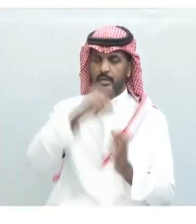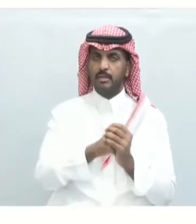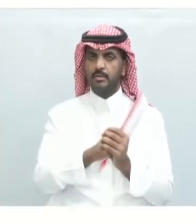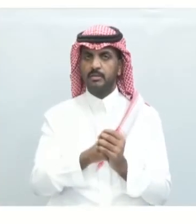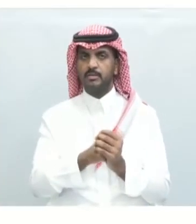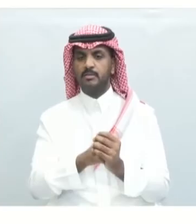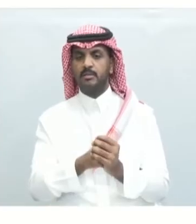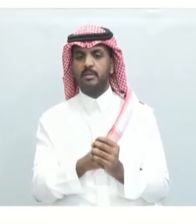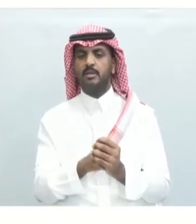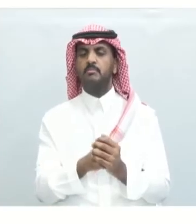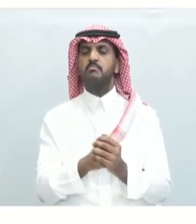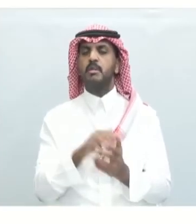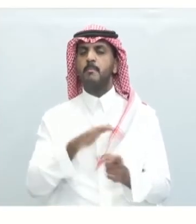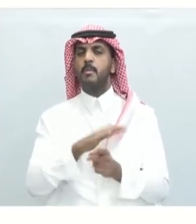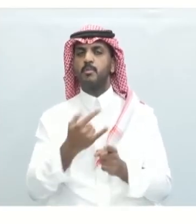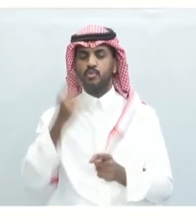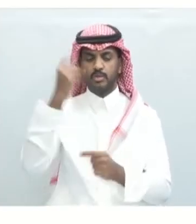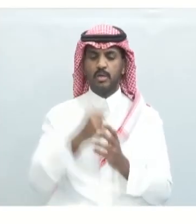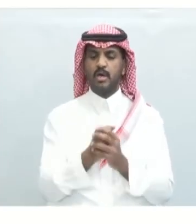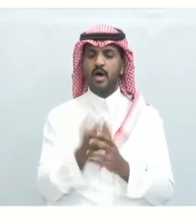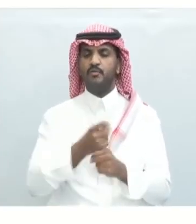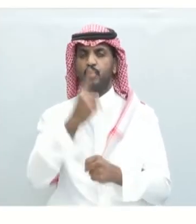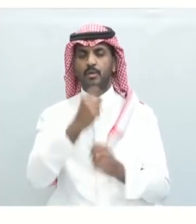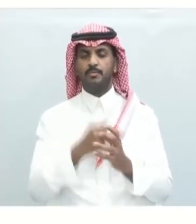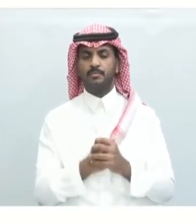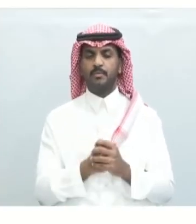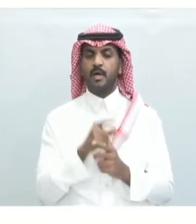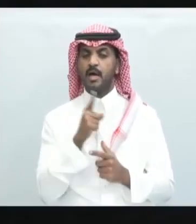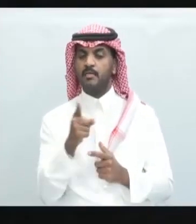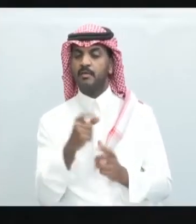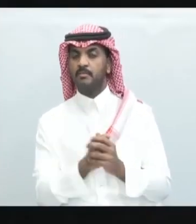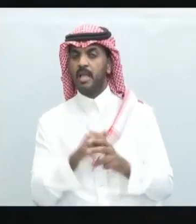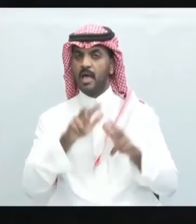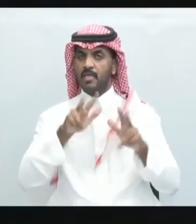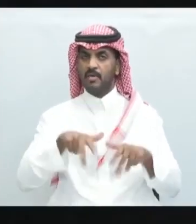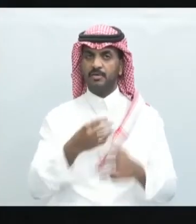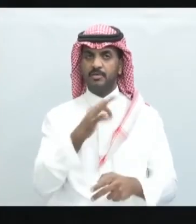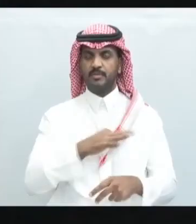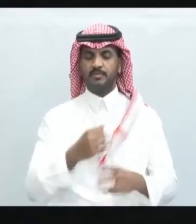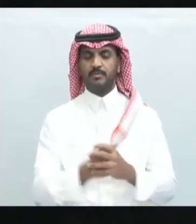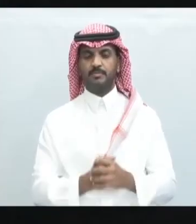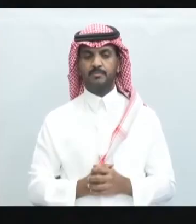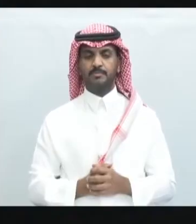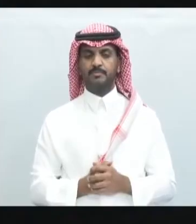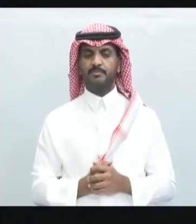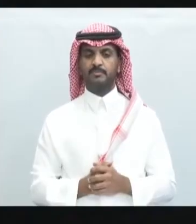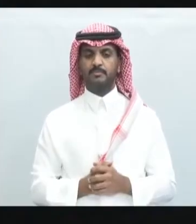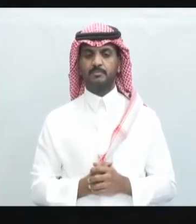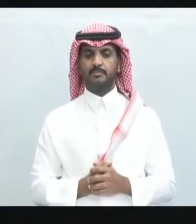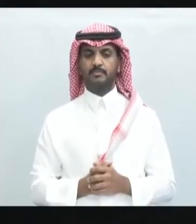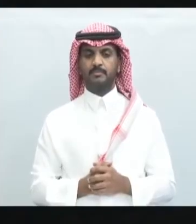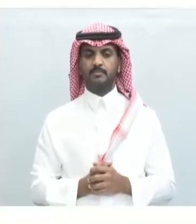الشريفين ملك المملكه العربيه السعوديه يحفظه الله هذه من الاثار التي نستفيدها من هذا الدرس